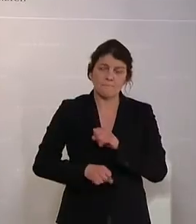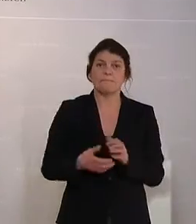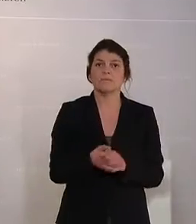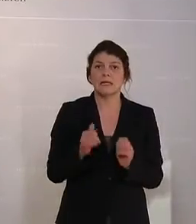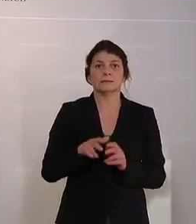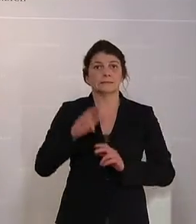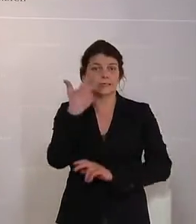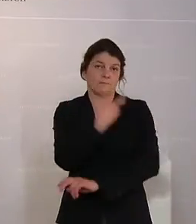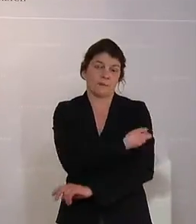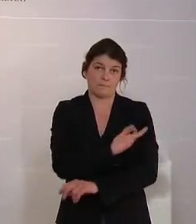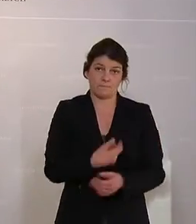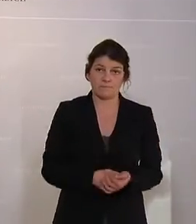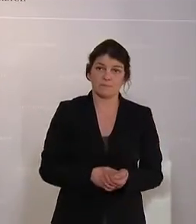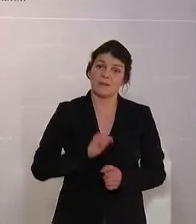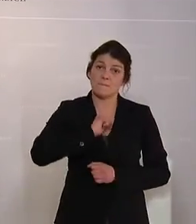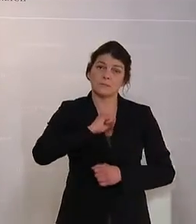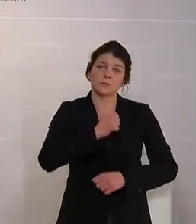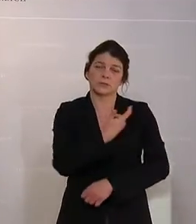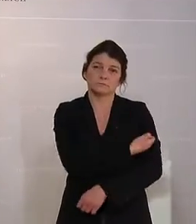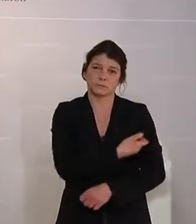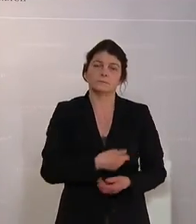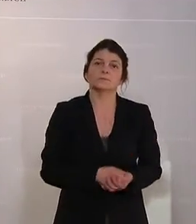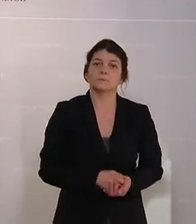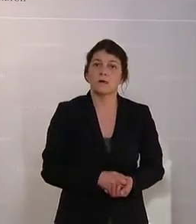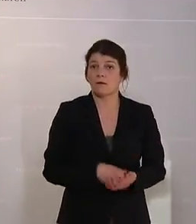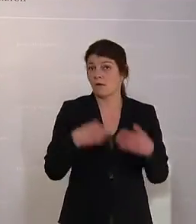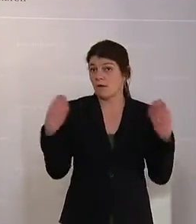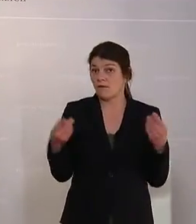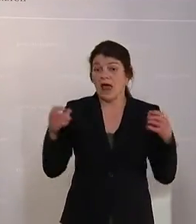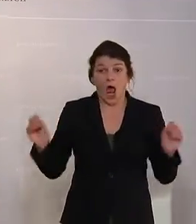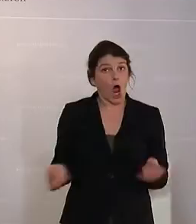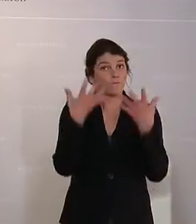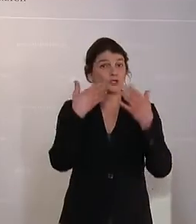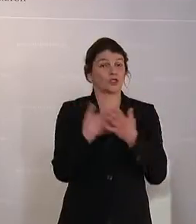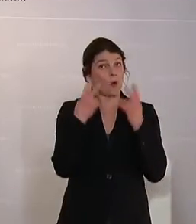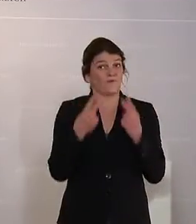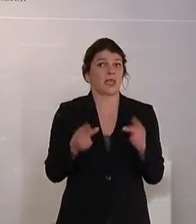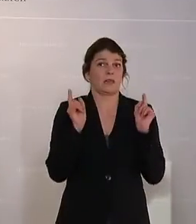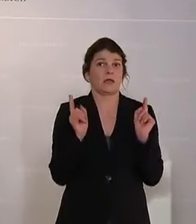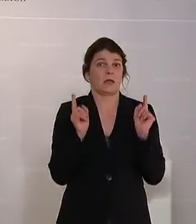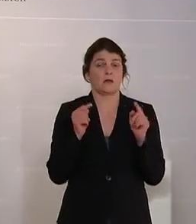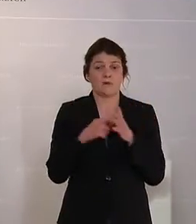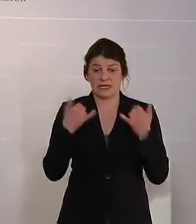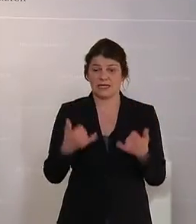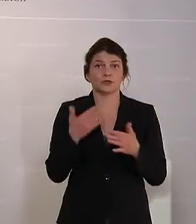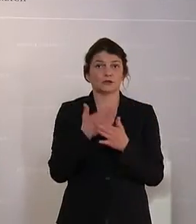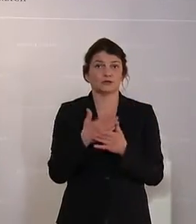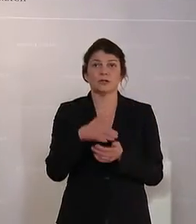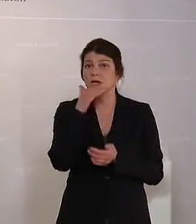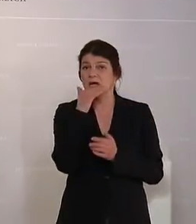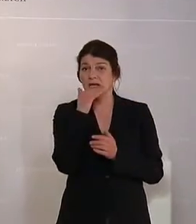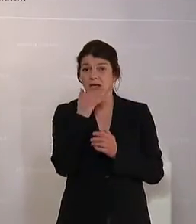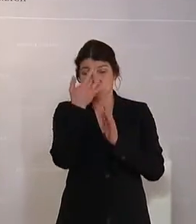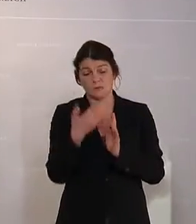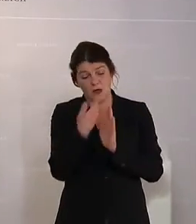die dritte Dosis, die Boosterimpfung. Weil diese Auffrischung so enorm wichtig ist und weil inzwischen auch ausreichend Evidenz